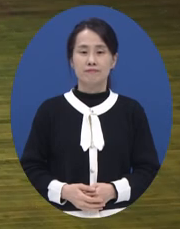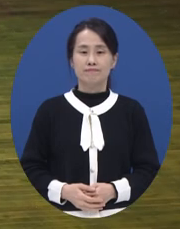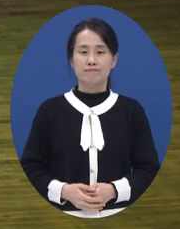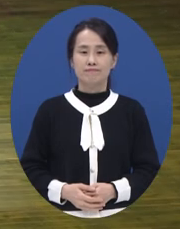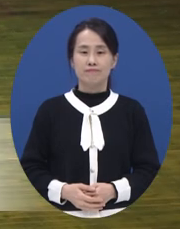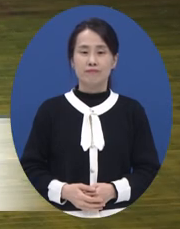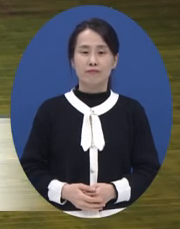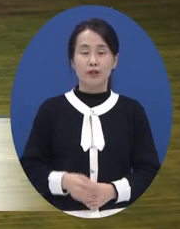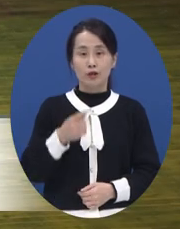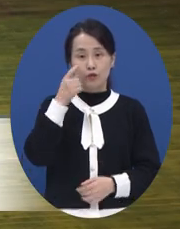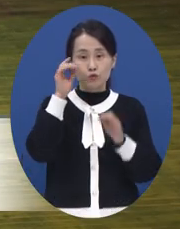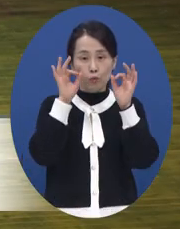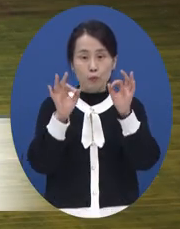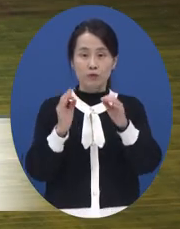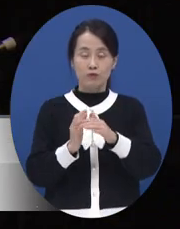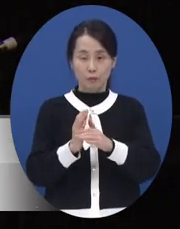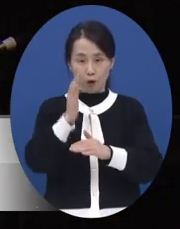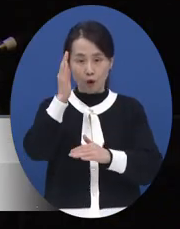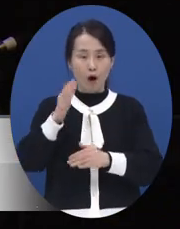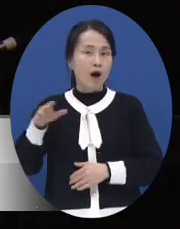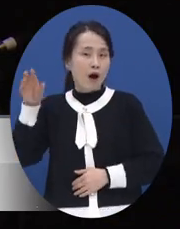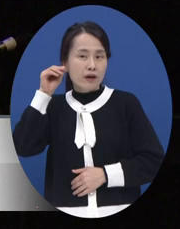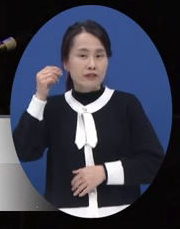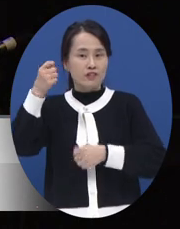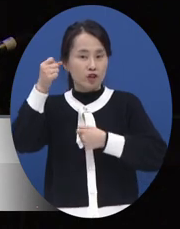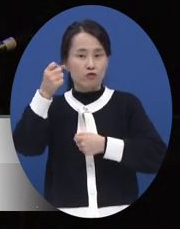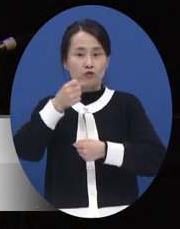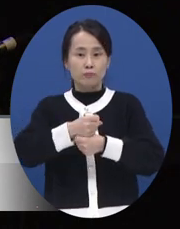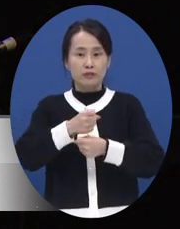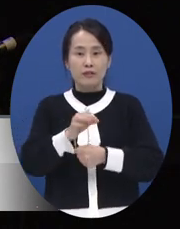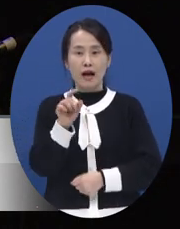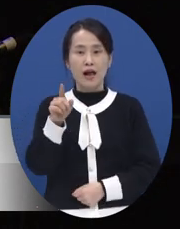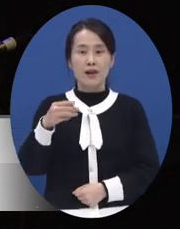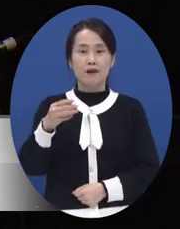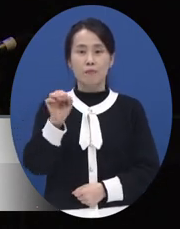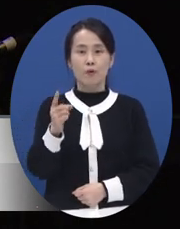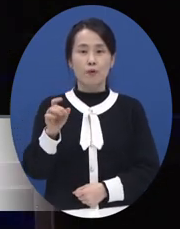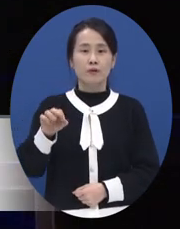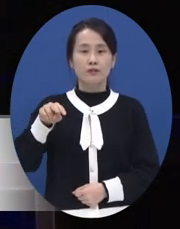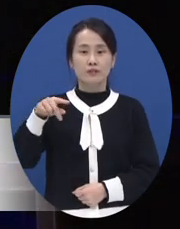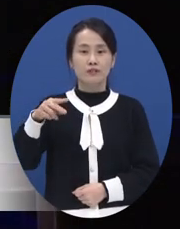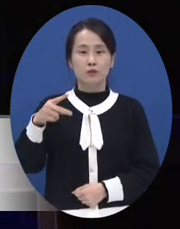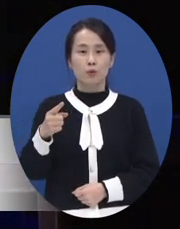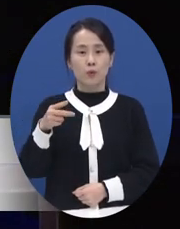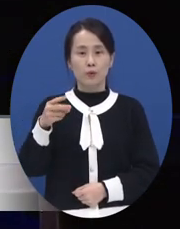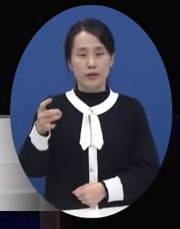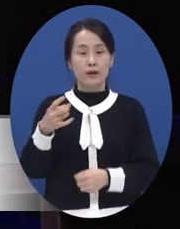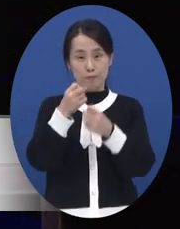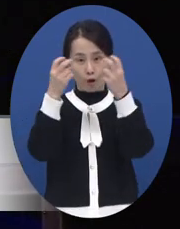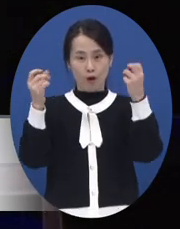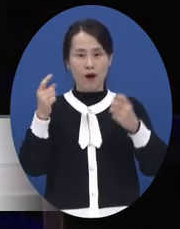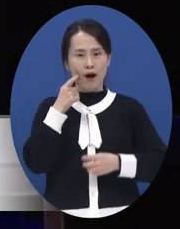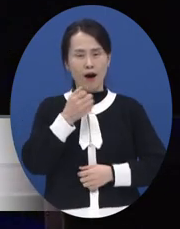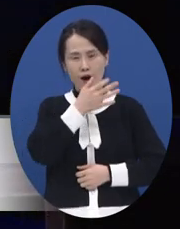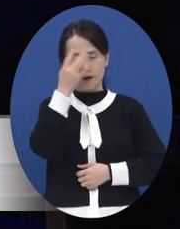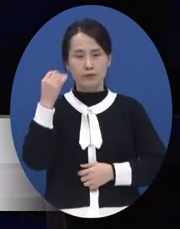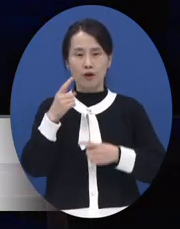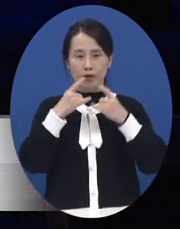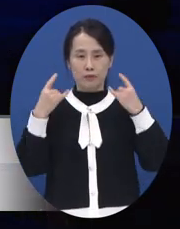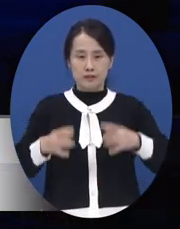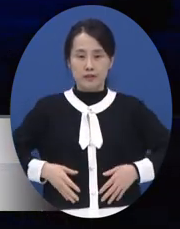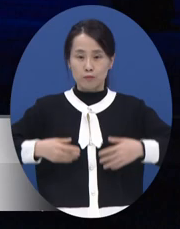특별히 눈으로 보는 차원을 넘어 듣는 연극으로 꾸며진 알통 씨도 대입할 아름다운 프랑스 남부 지역을 배경으로